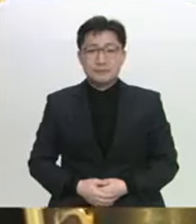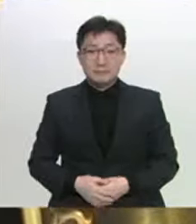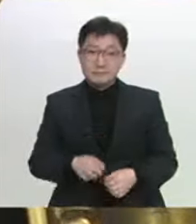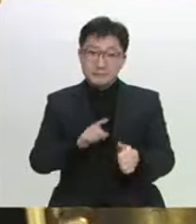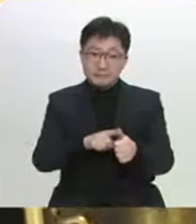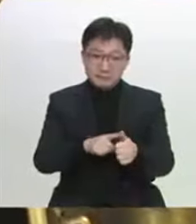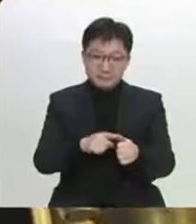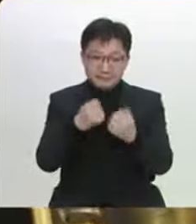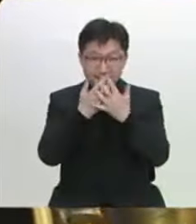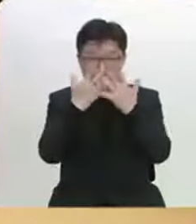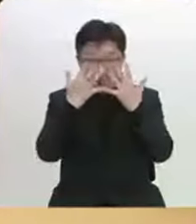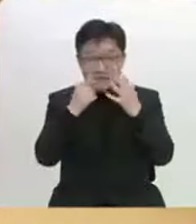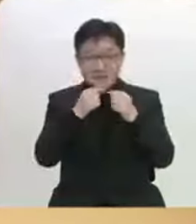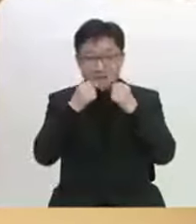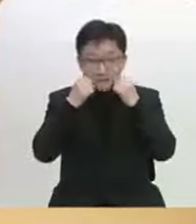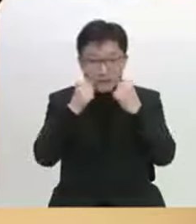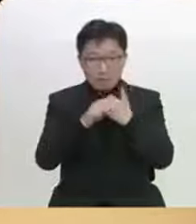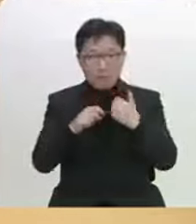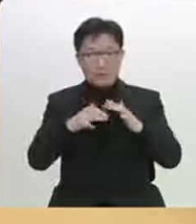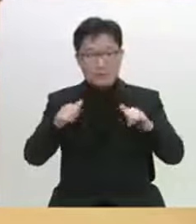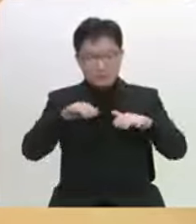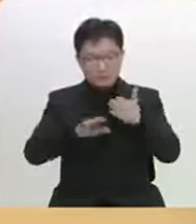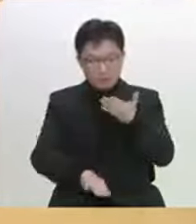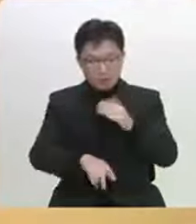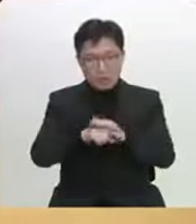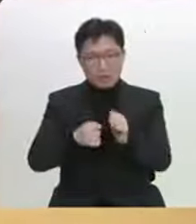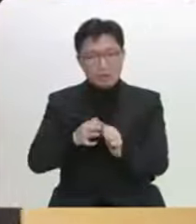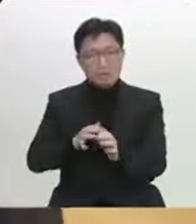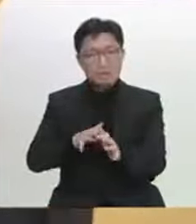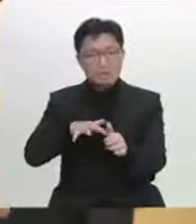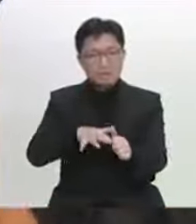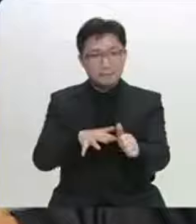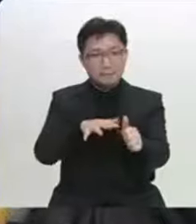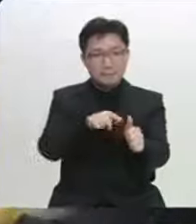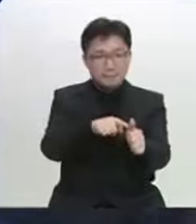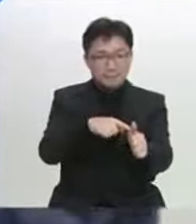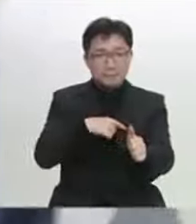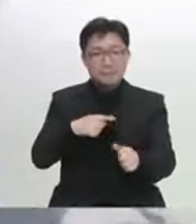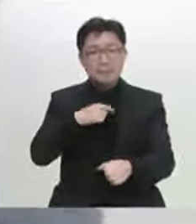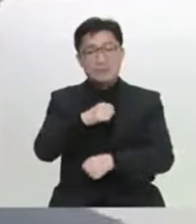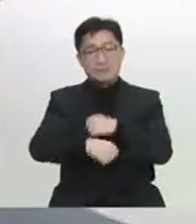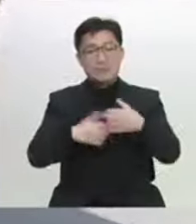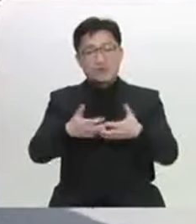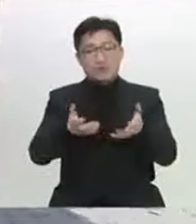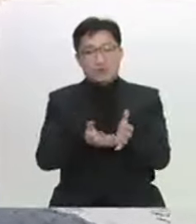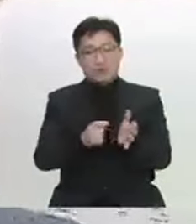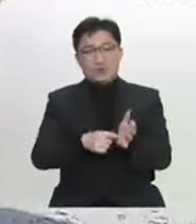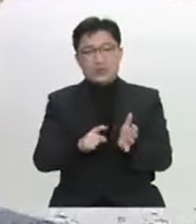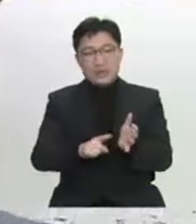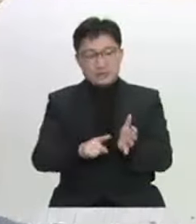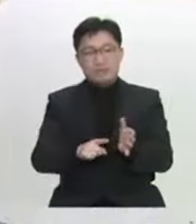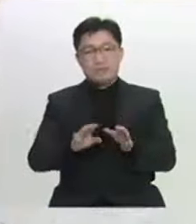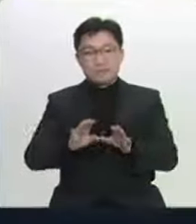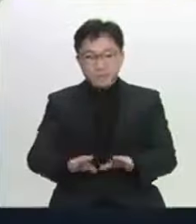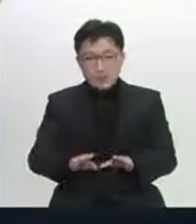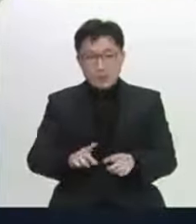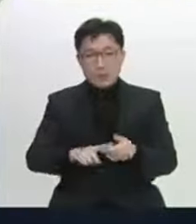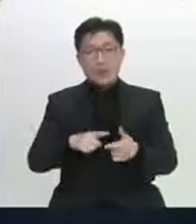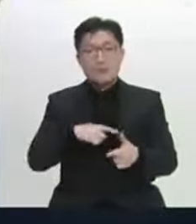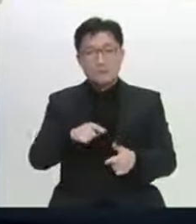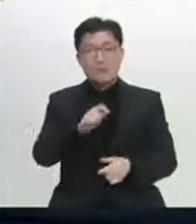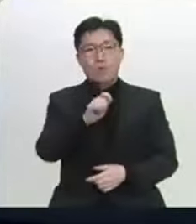회사하게 웃는 사진이 앞서자 가족과 후배들이 뒤따릅니다. 민주주의자 고 조성용 선생의 유골함이